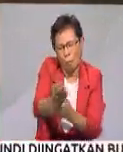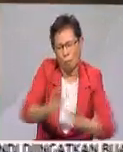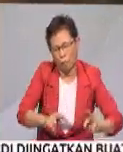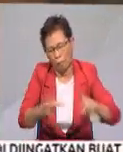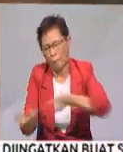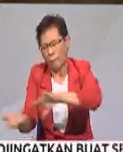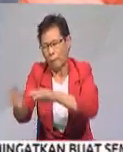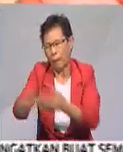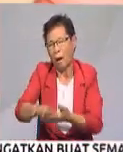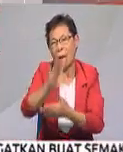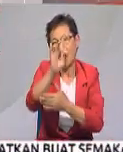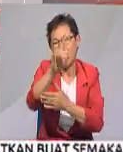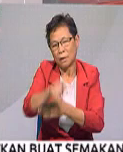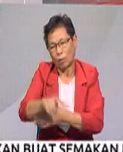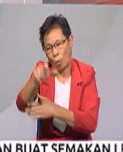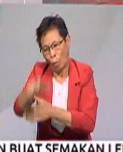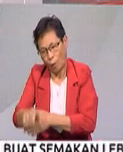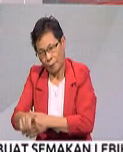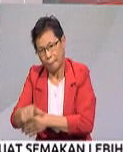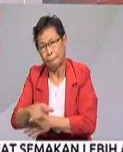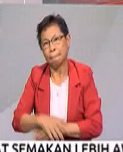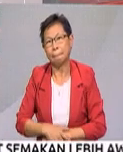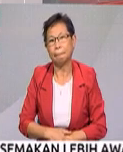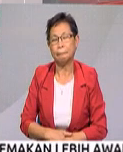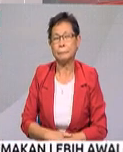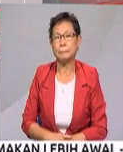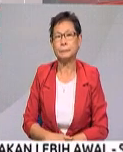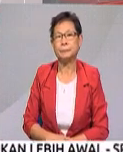mengakibatkan kematian 8 mangsa.